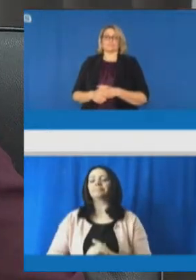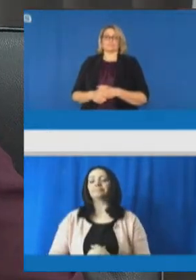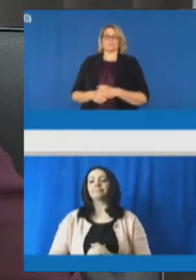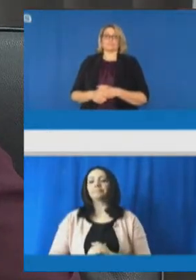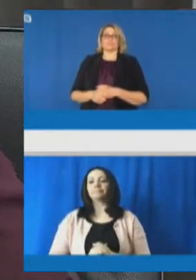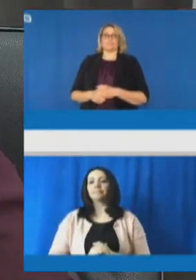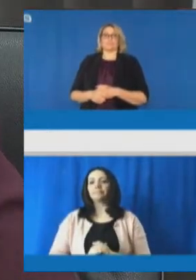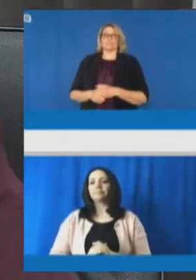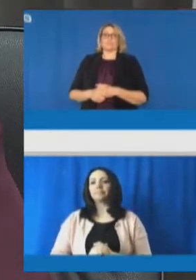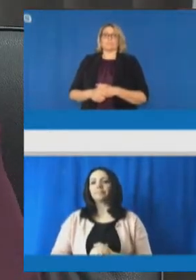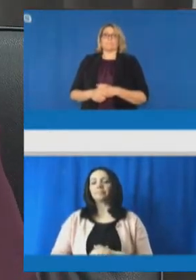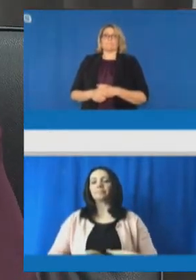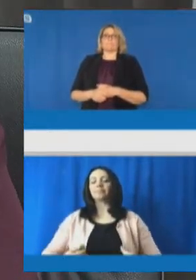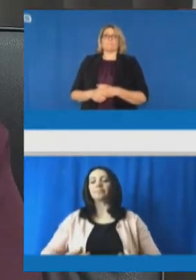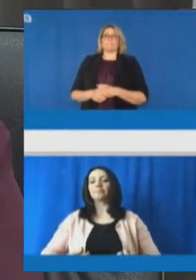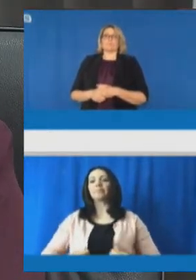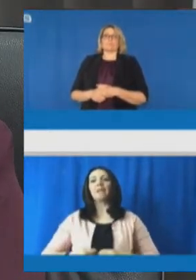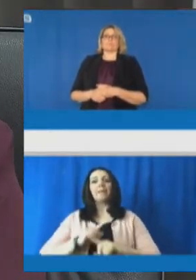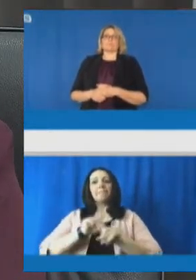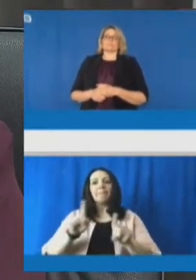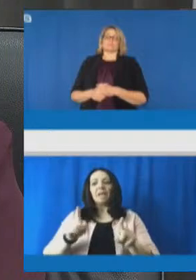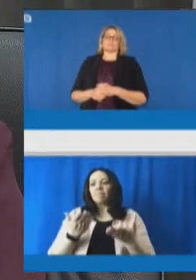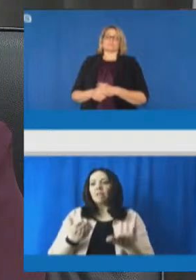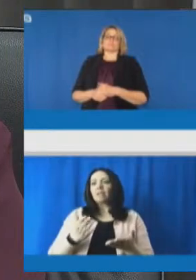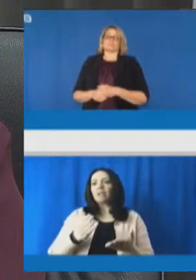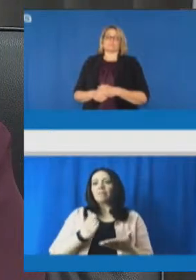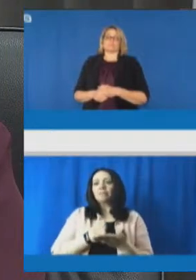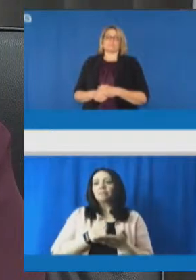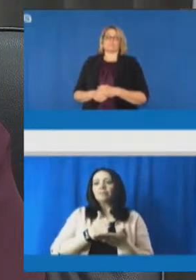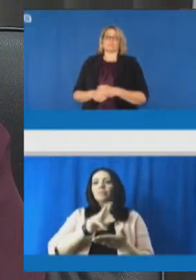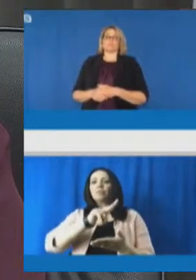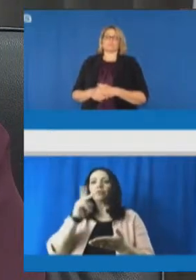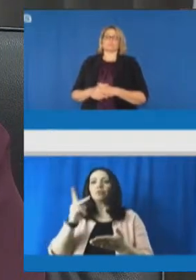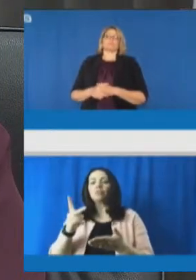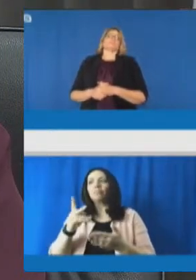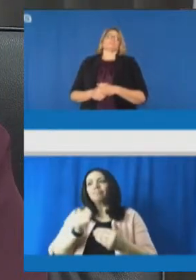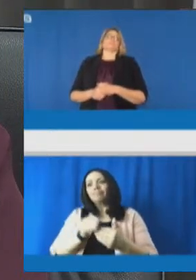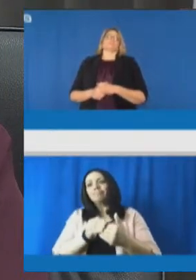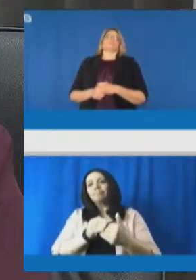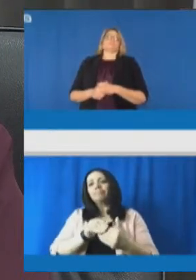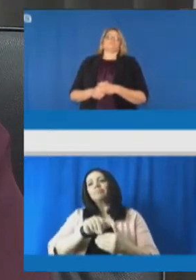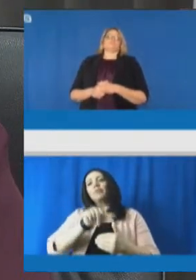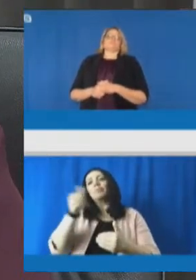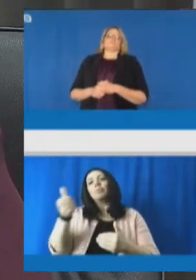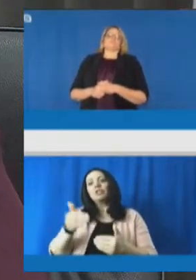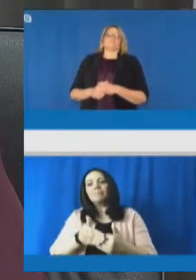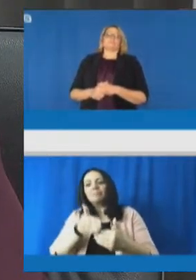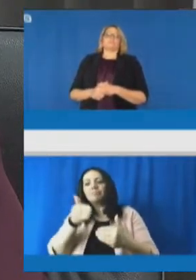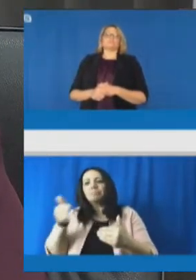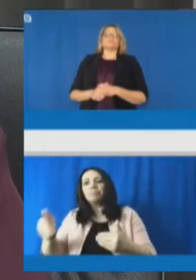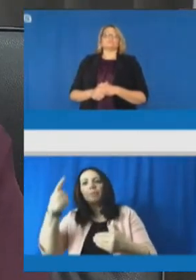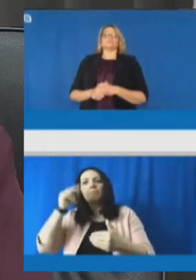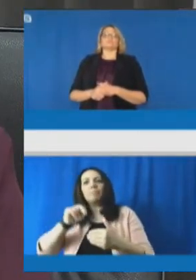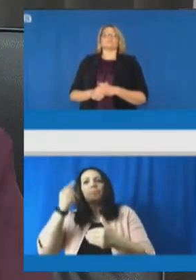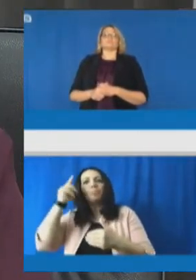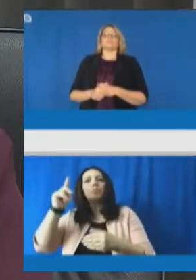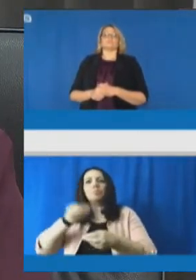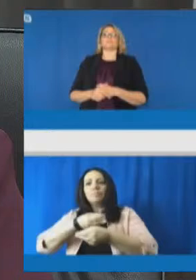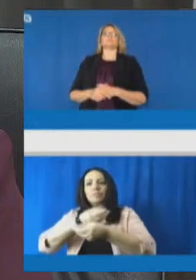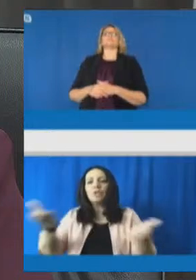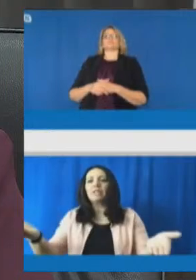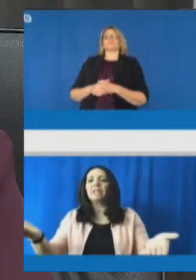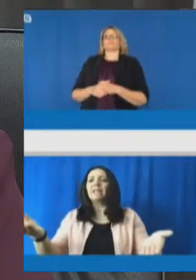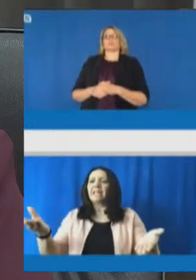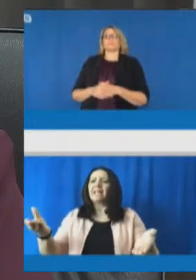Étant donné qu'il faut au vaccin 14 jours pour être efficace, tout le monde, même ceux qui ont été vaccinés récemment, doit continuer